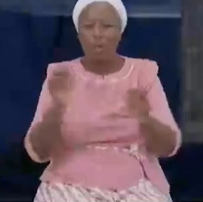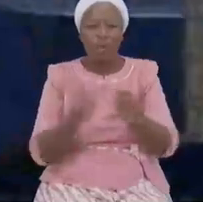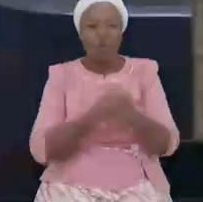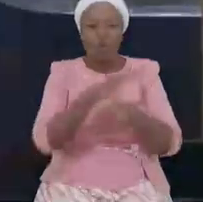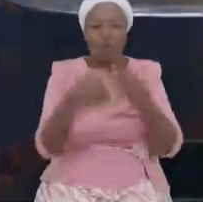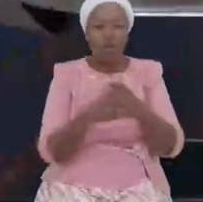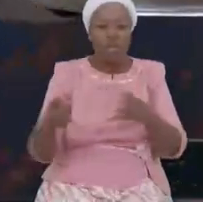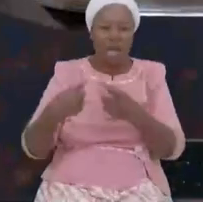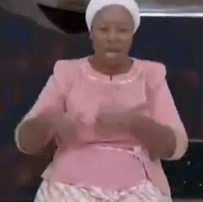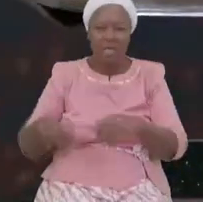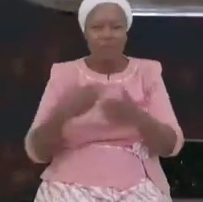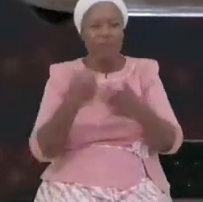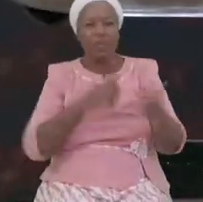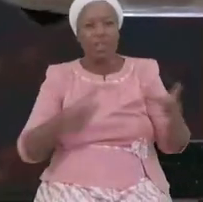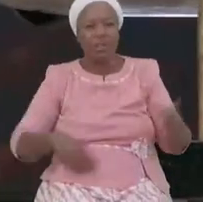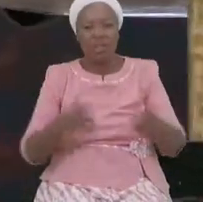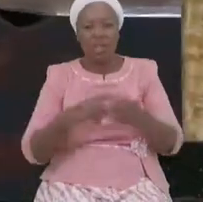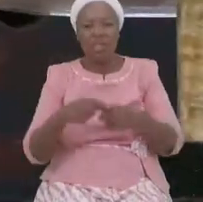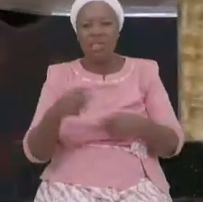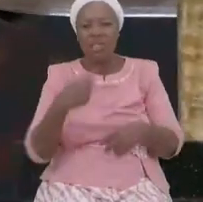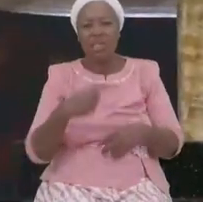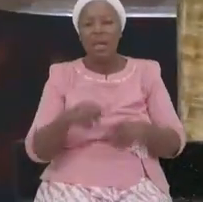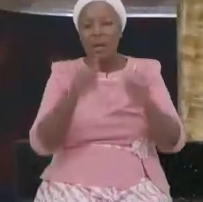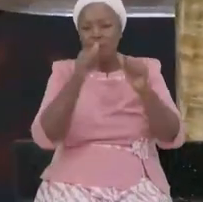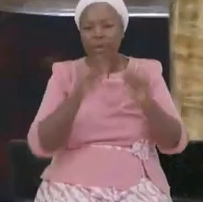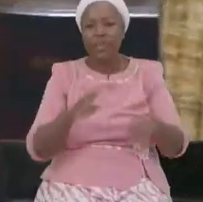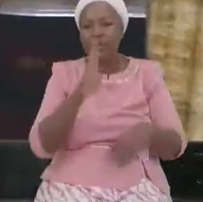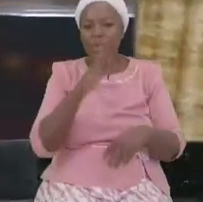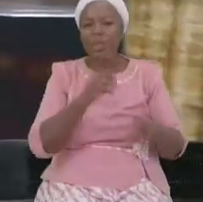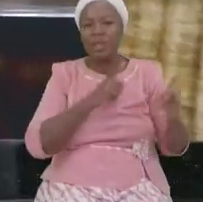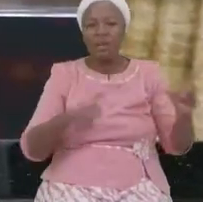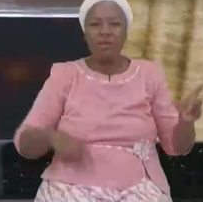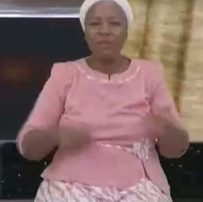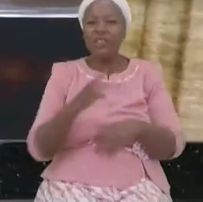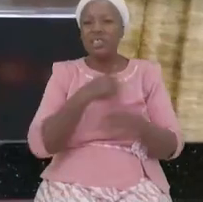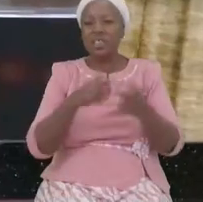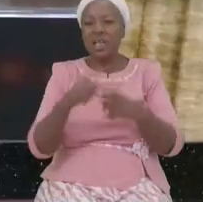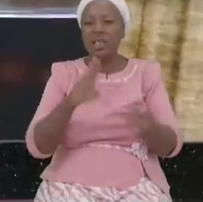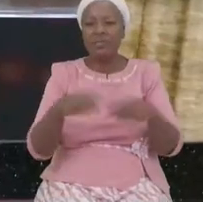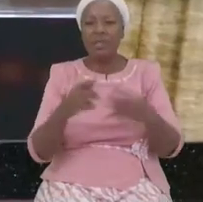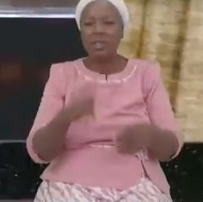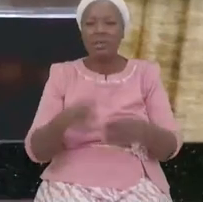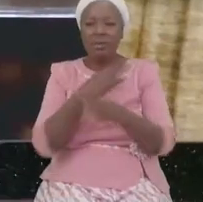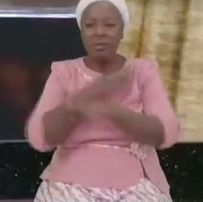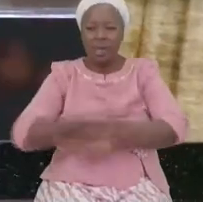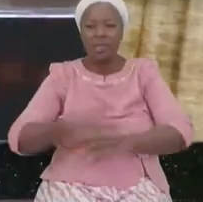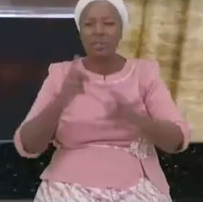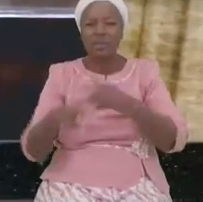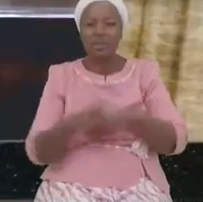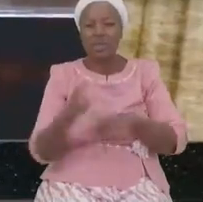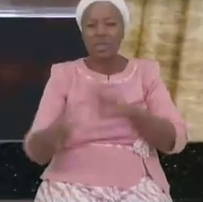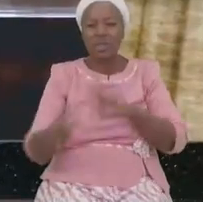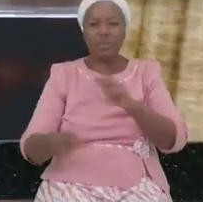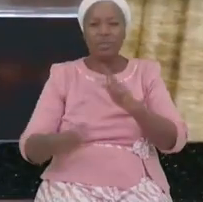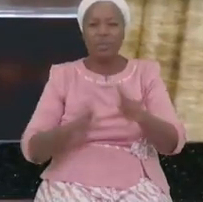le Seigneur. Béni soit l'Éternel qui a donné du repos à son peuple d'Israël selon